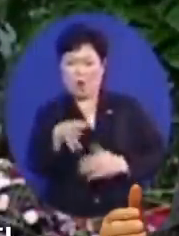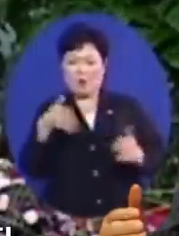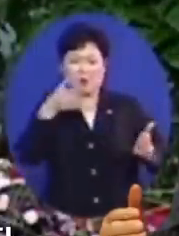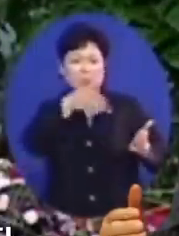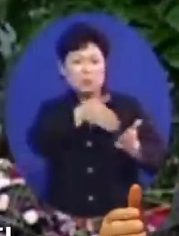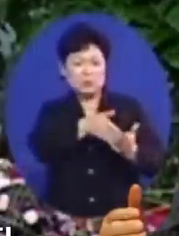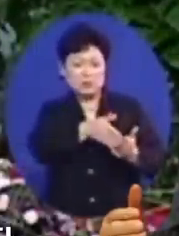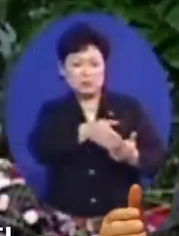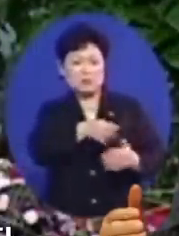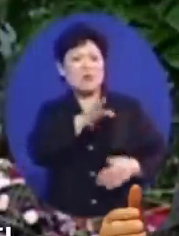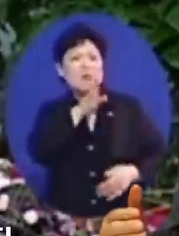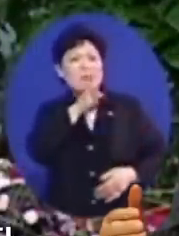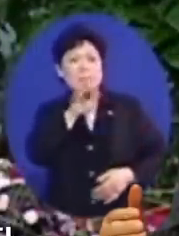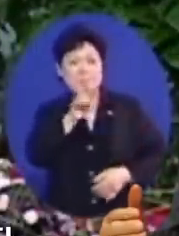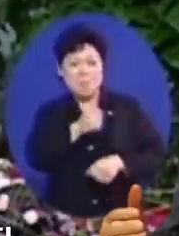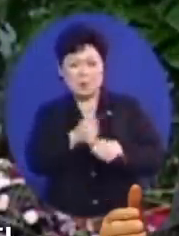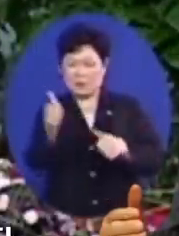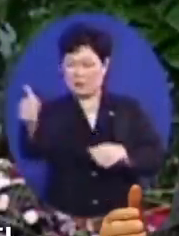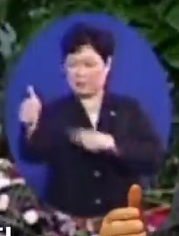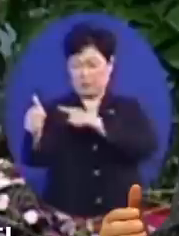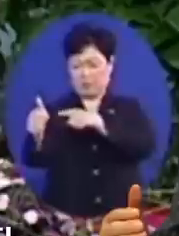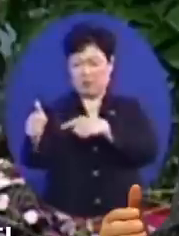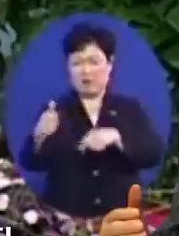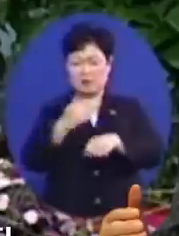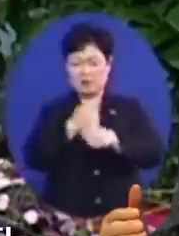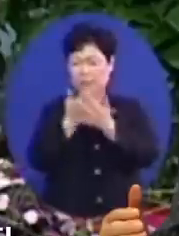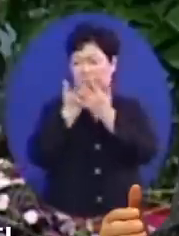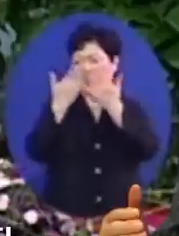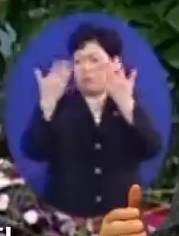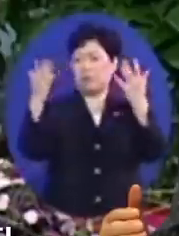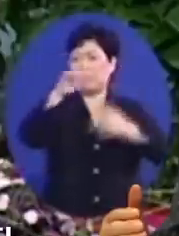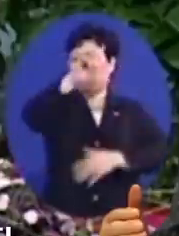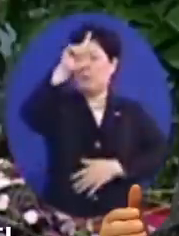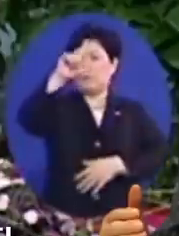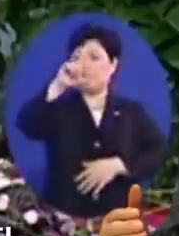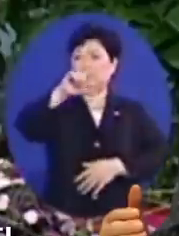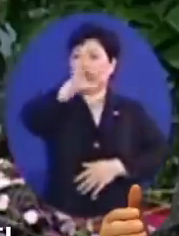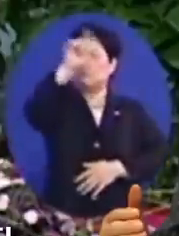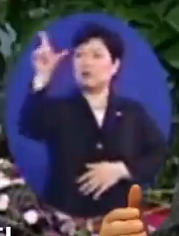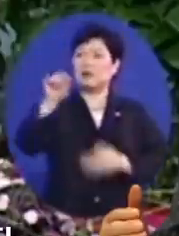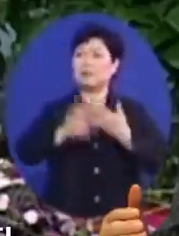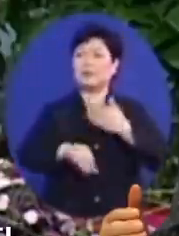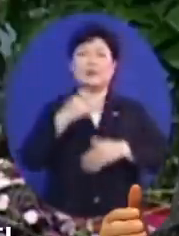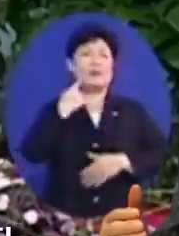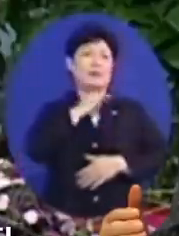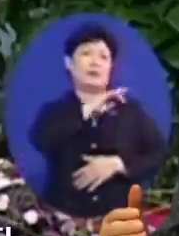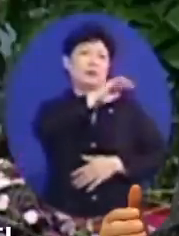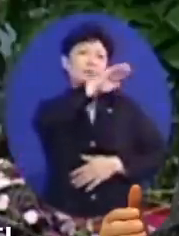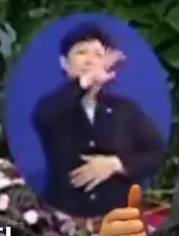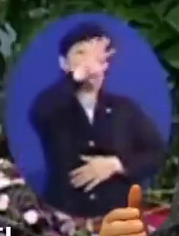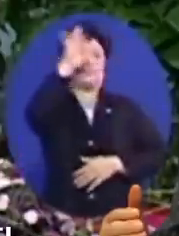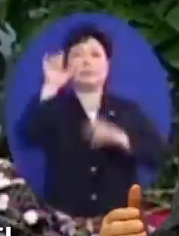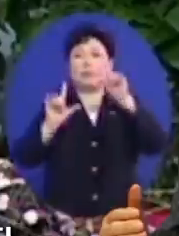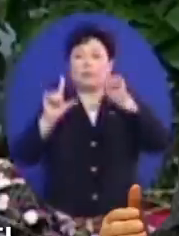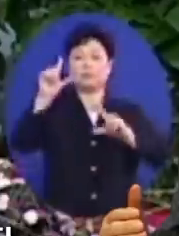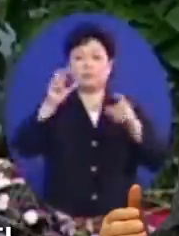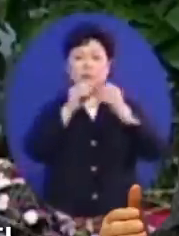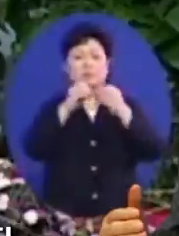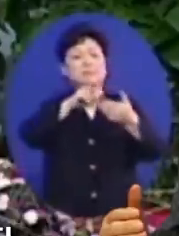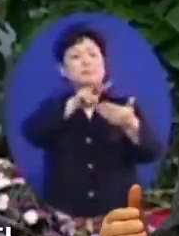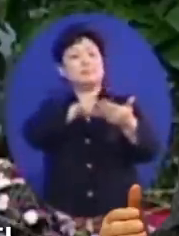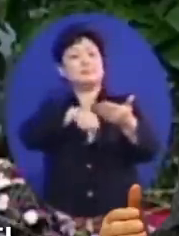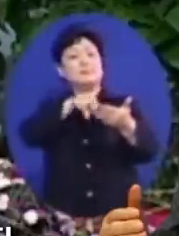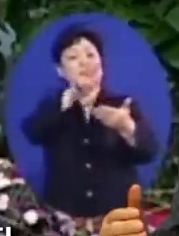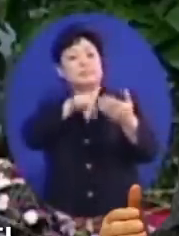지조가 대단한 백계수가 보름 밝은 달 아래 아름다운 자태로 실을 읊조리는 황진이 모습에 늑스